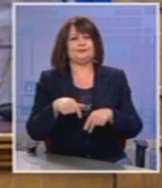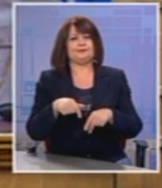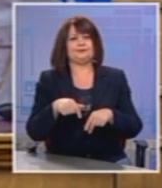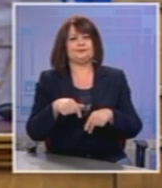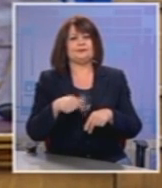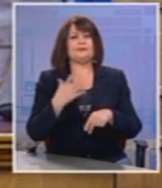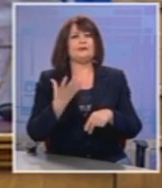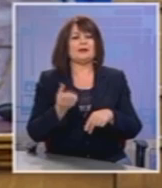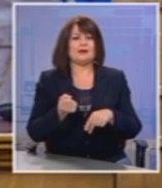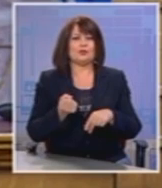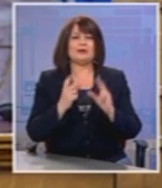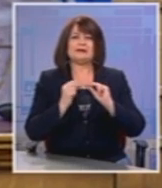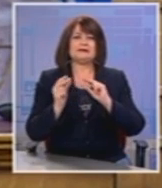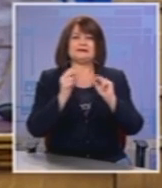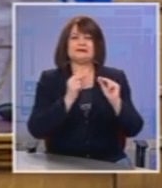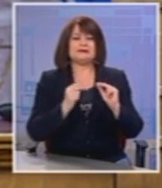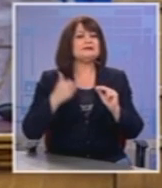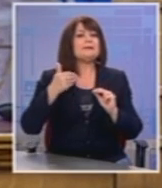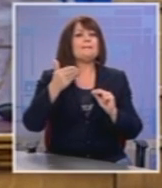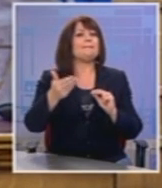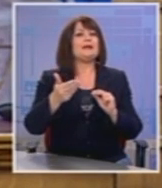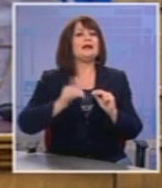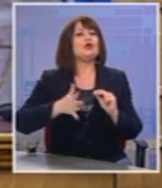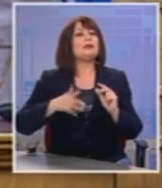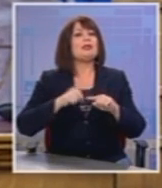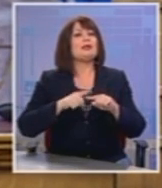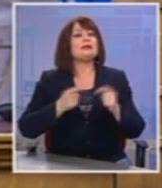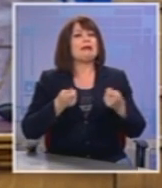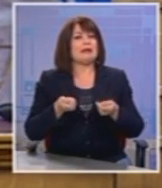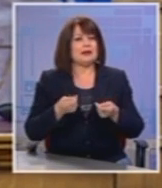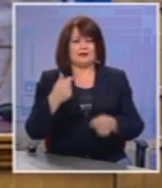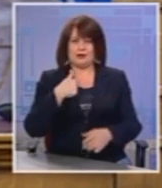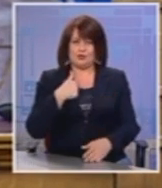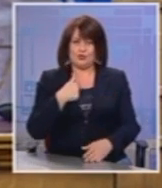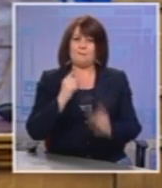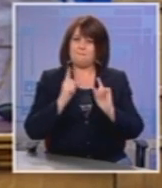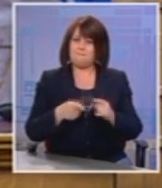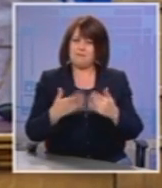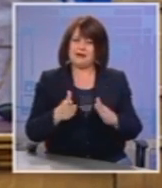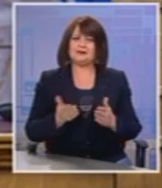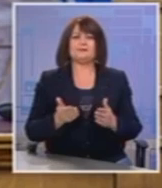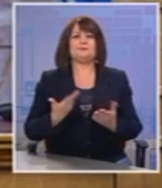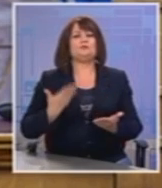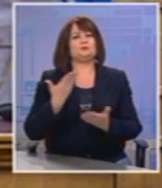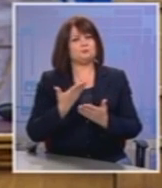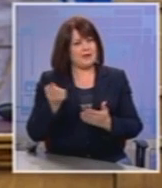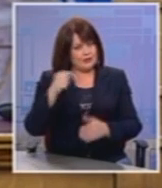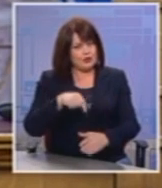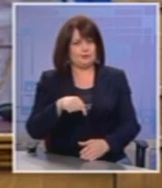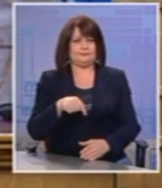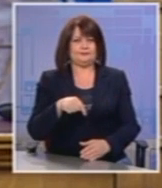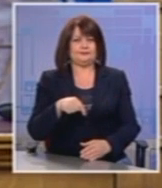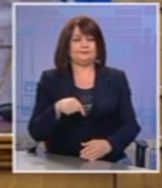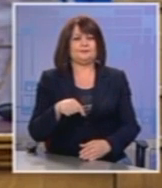έχουμε τη συζήτηση για το μέλλον ίσως της ελλάδος εγώ αποφάσισα προτίμησα να έρθω